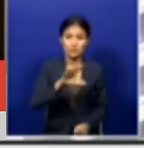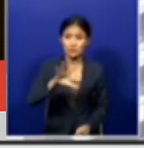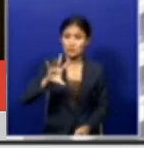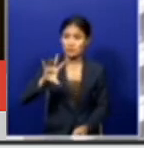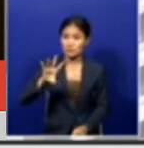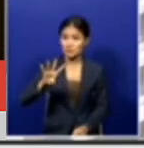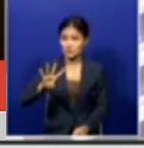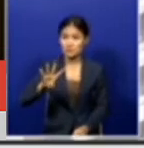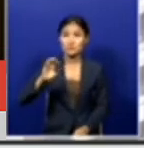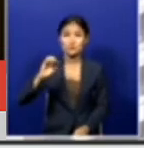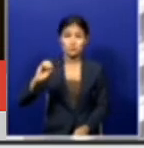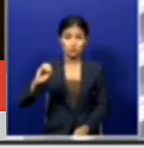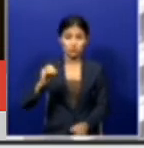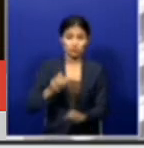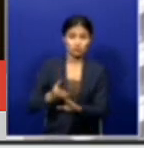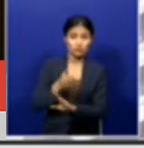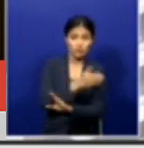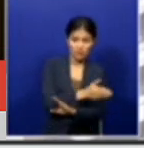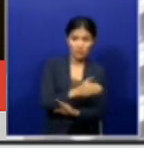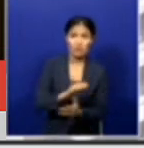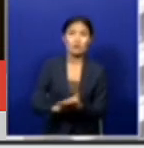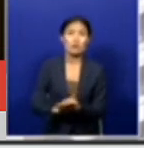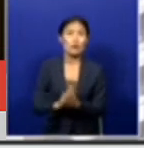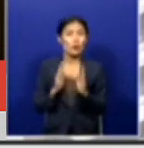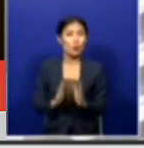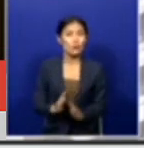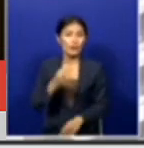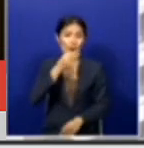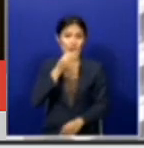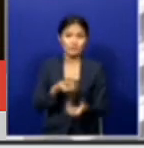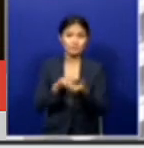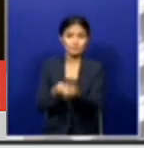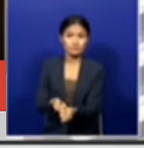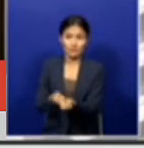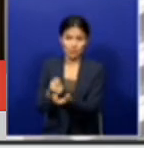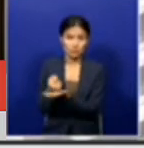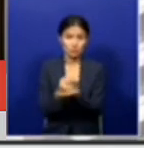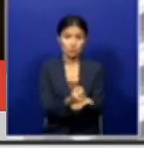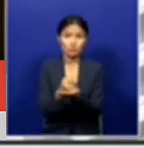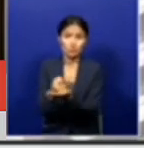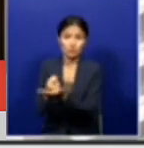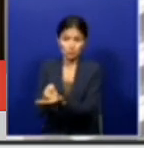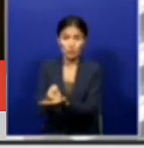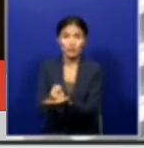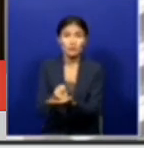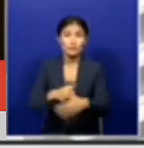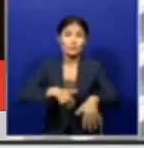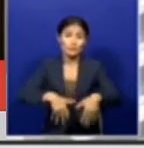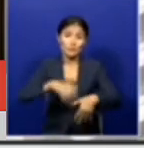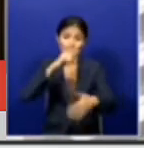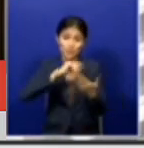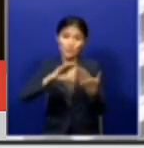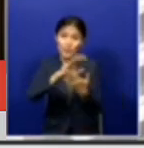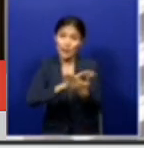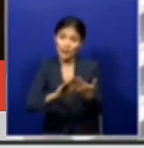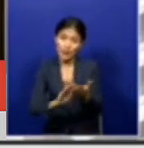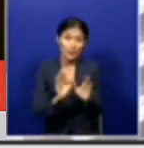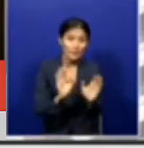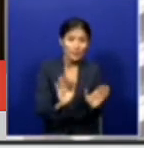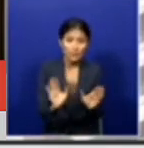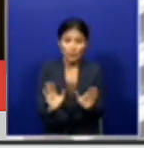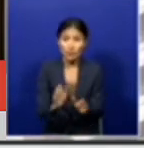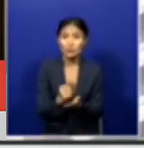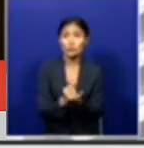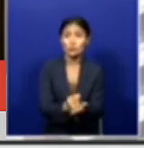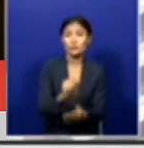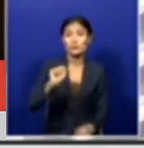ที่เกษตรกรพยุงชาติท่านประธานที่เคารพครับกระผมเห็นว่าเมื่อประชาชนส่ว